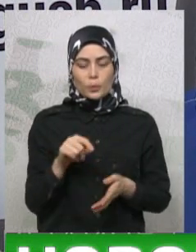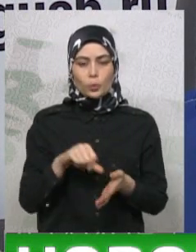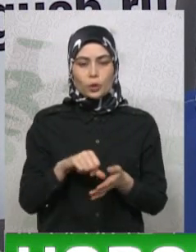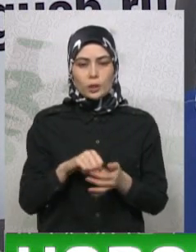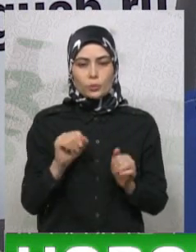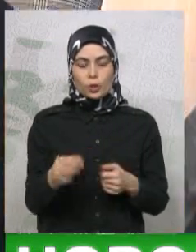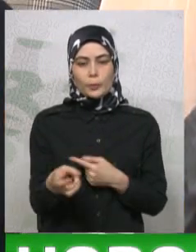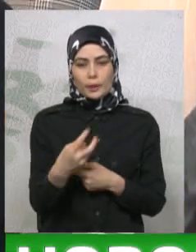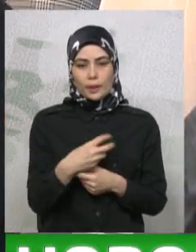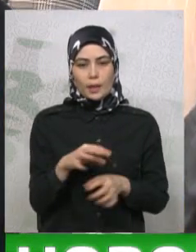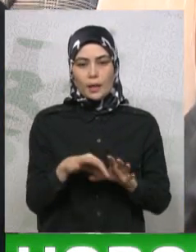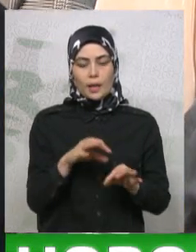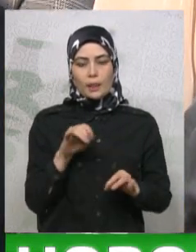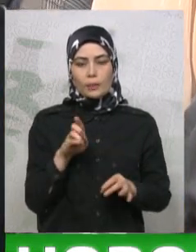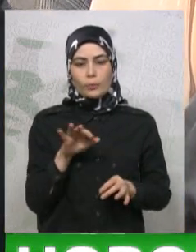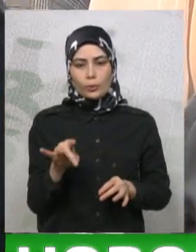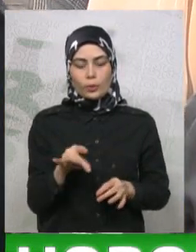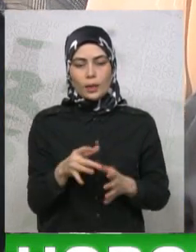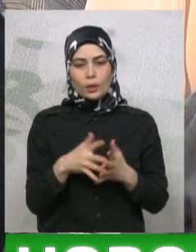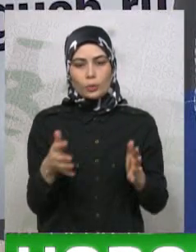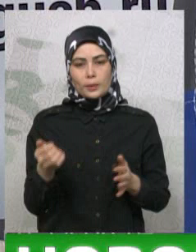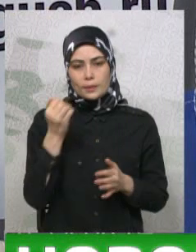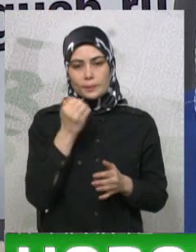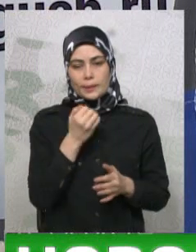могли прийти на отборочный бассейн. Огромное спасибо